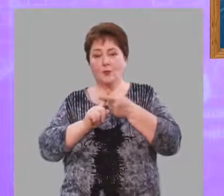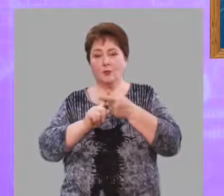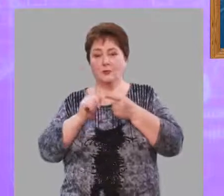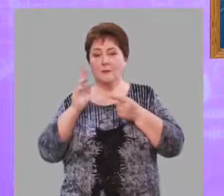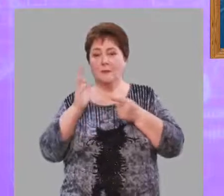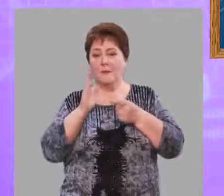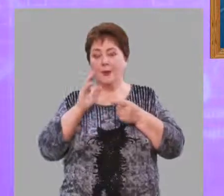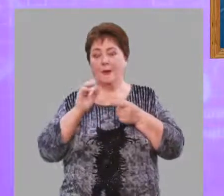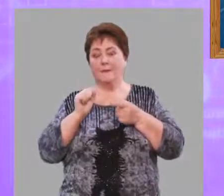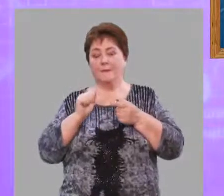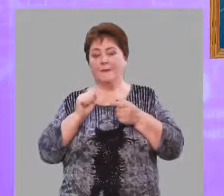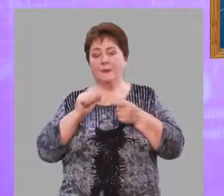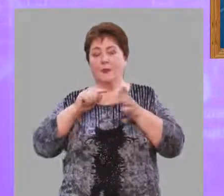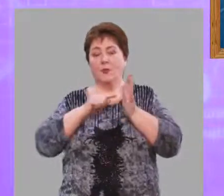b,